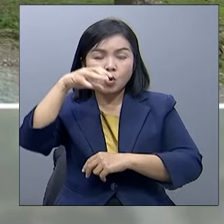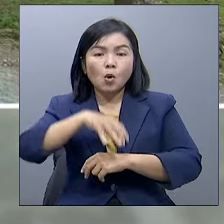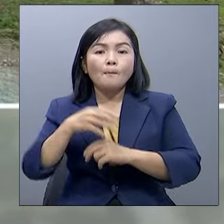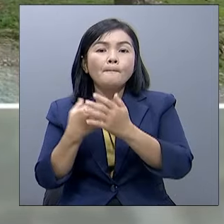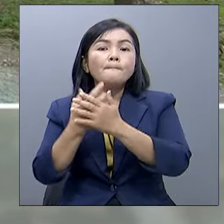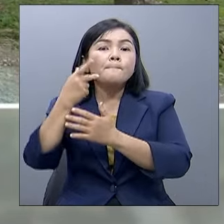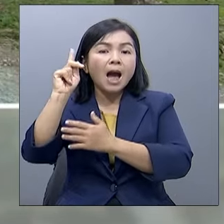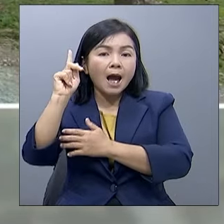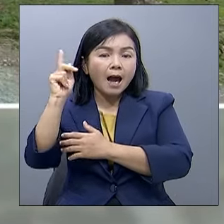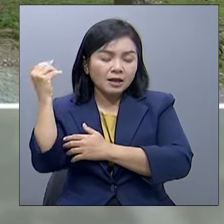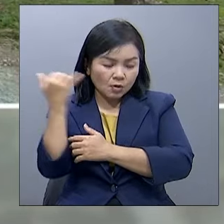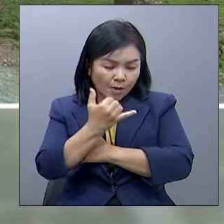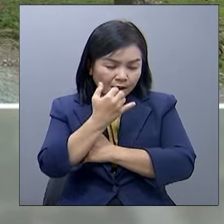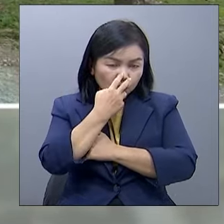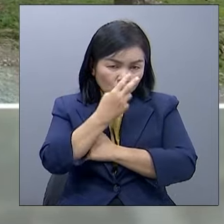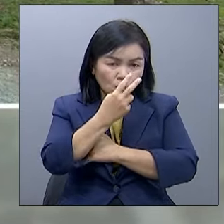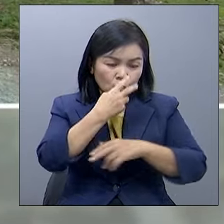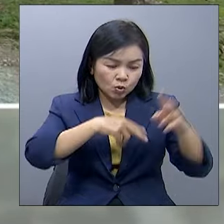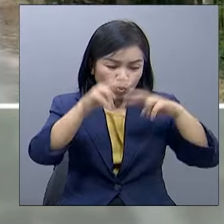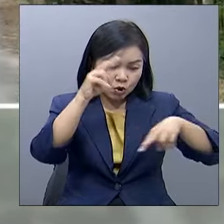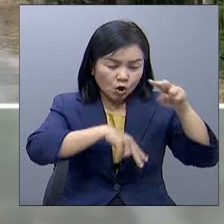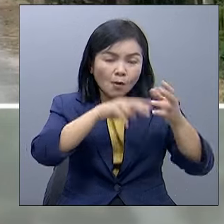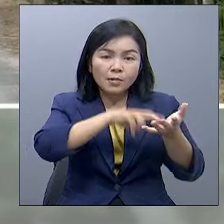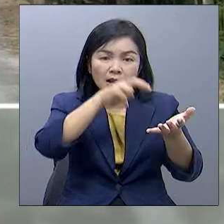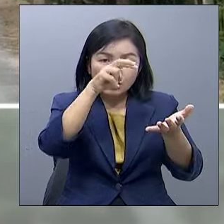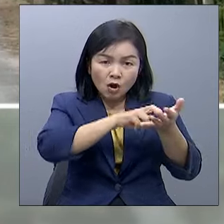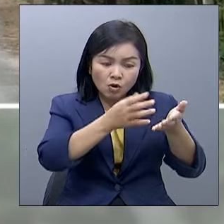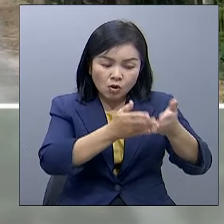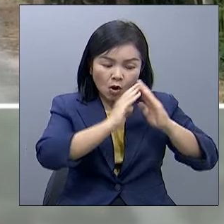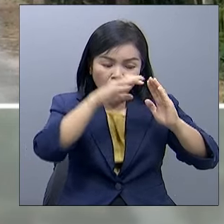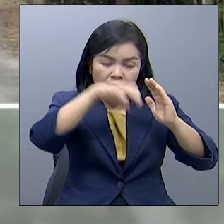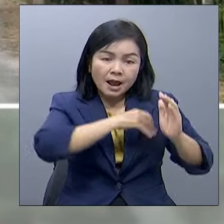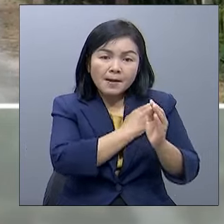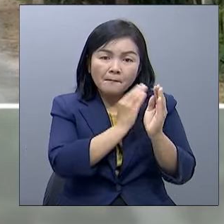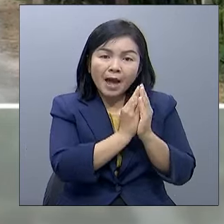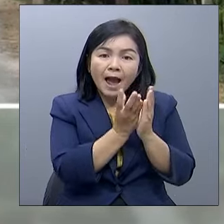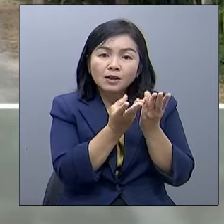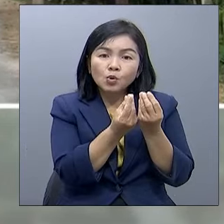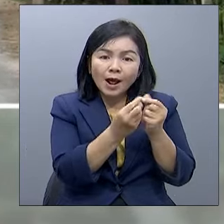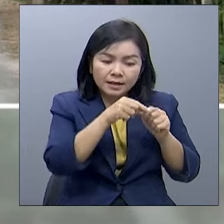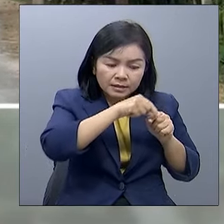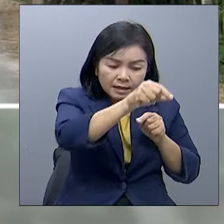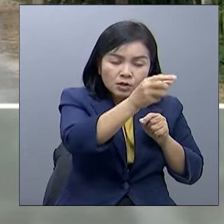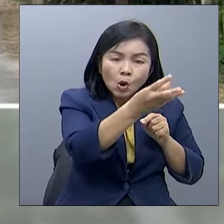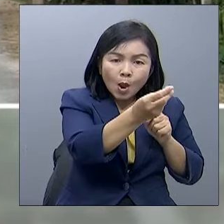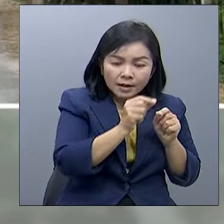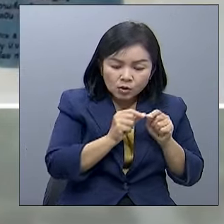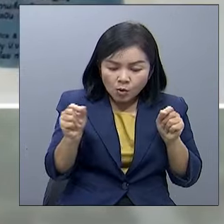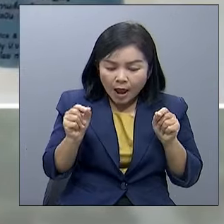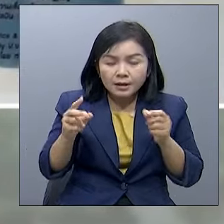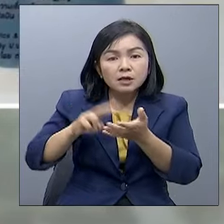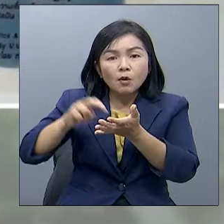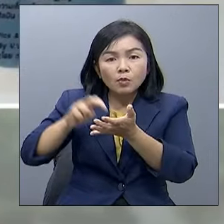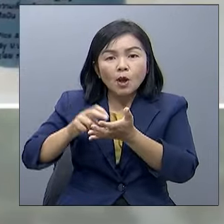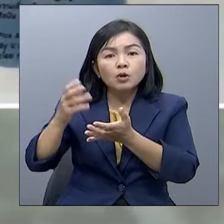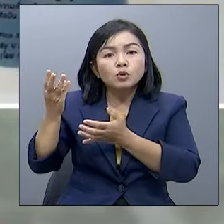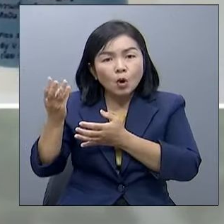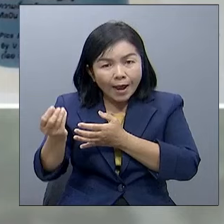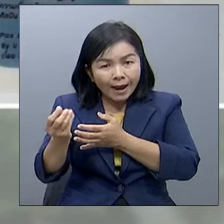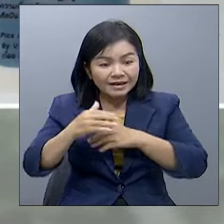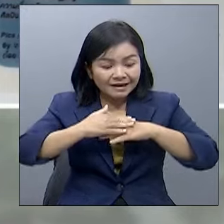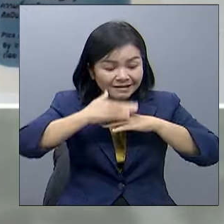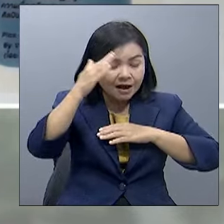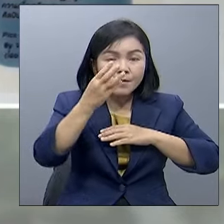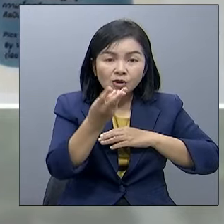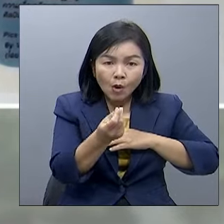ม้กับหน่วยงานที่เกี่ยวข้องที่ให้อนุญาตไปต้องไปตรวจสอบนะให้ได้ความกระจ่างกับสังคมว่าเขาขออนุญาตไปถูก